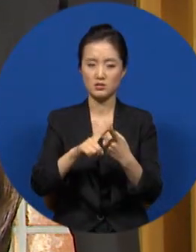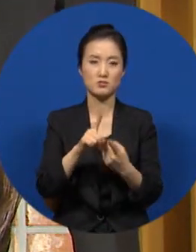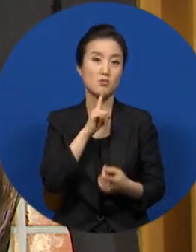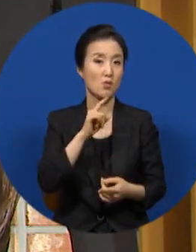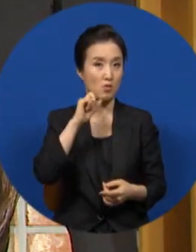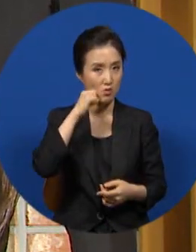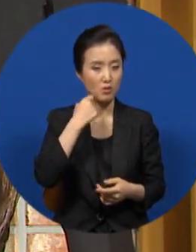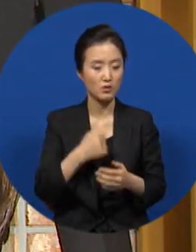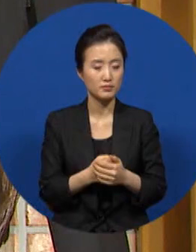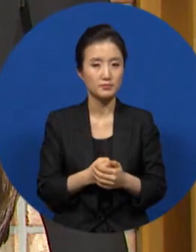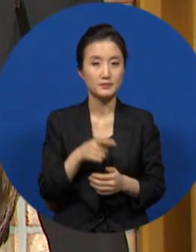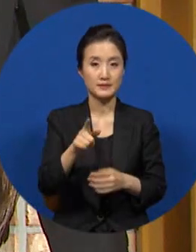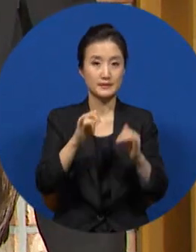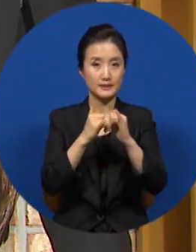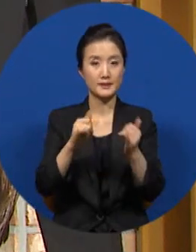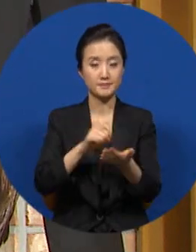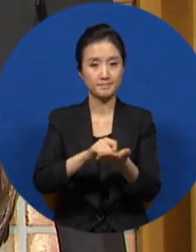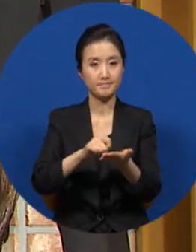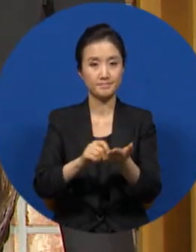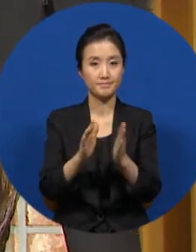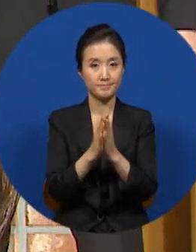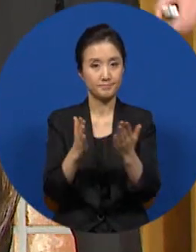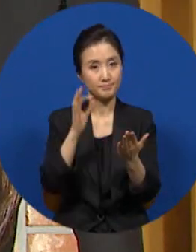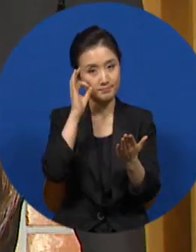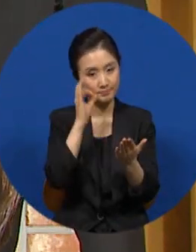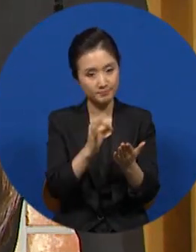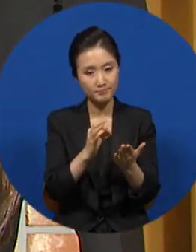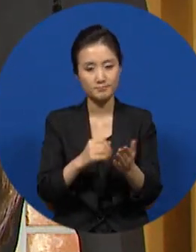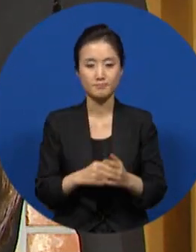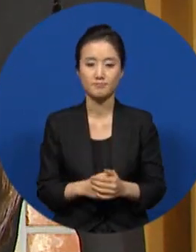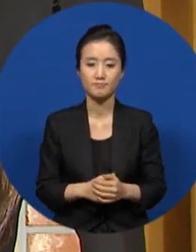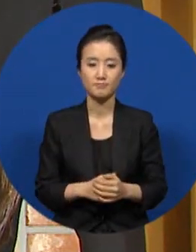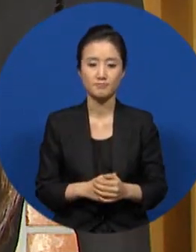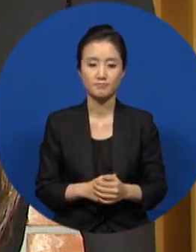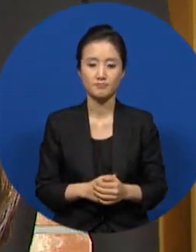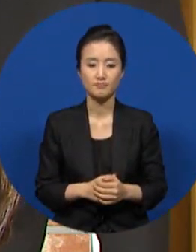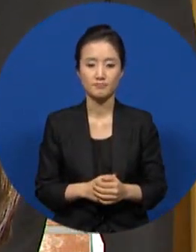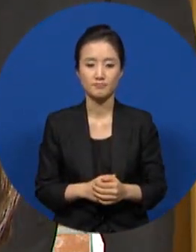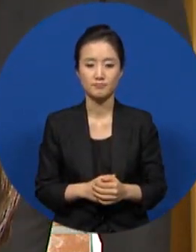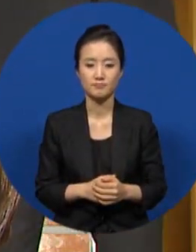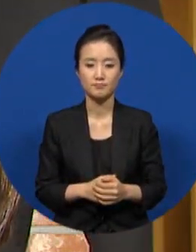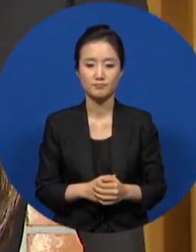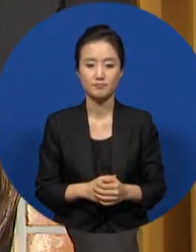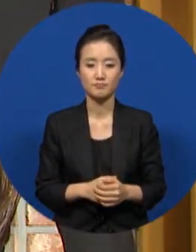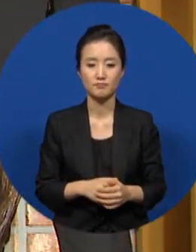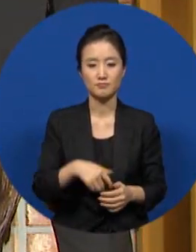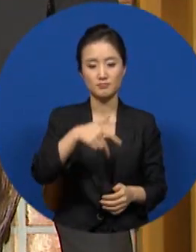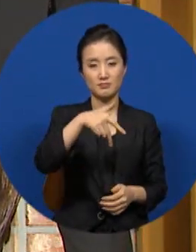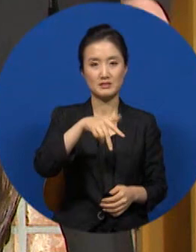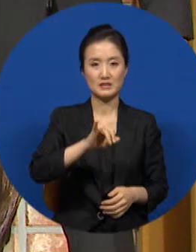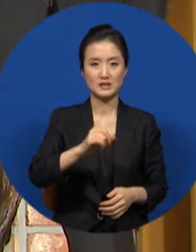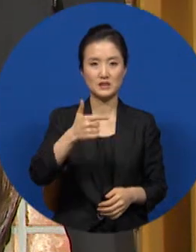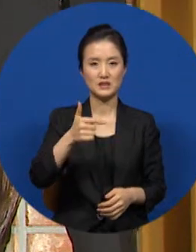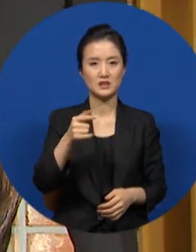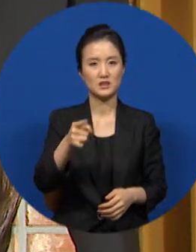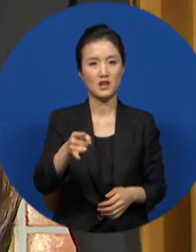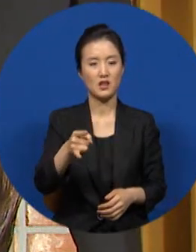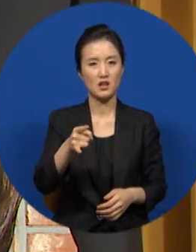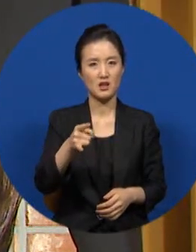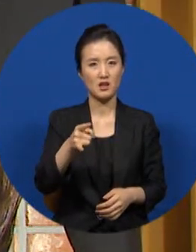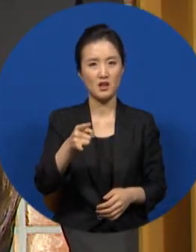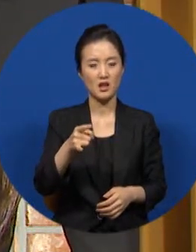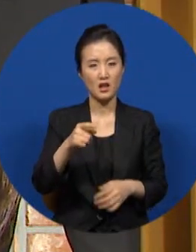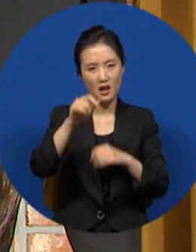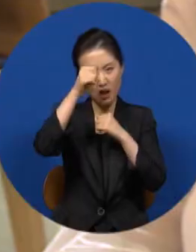논행의 명록편에 어떻게 얘기를 했냐면 진해가 있어. 진해가. 진해는 막 다리가 100개나 된다 이거지. 진해가